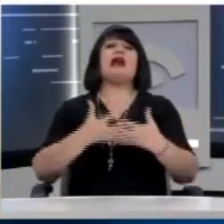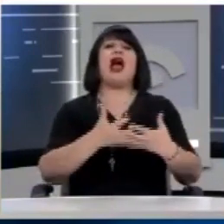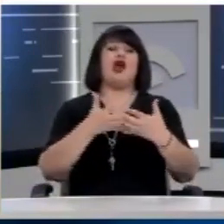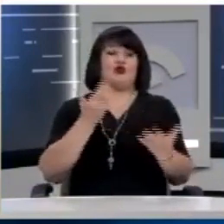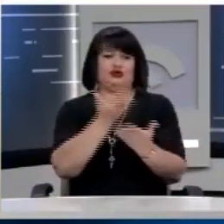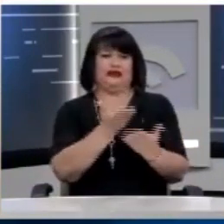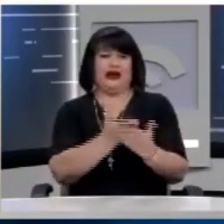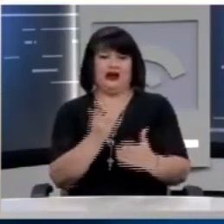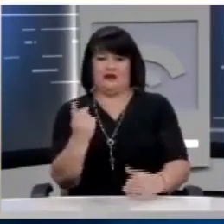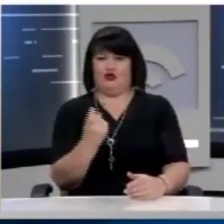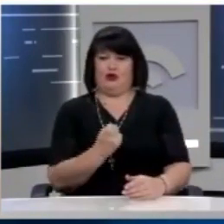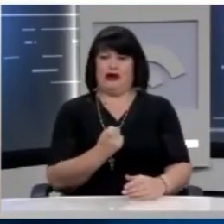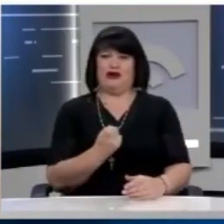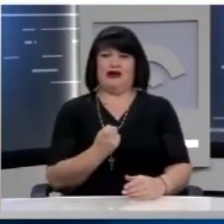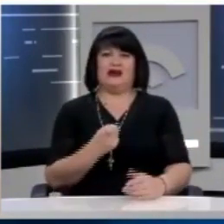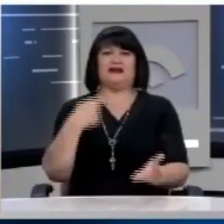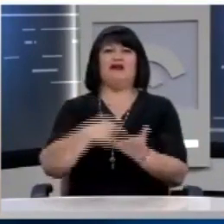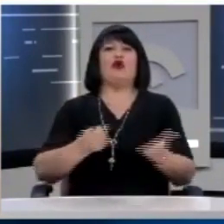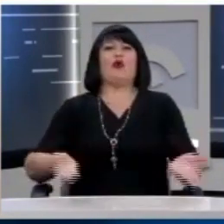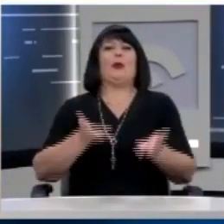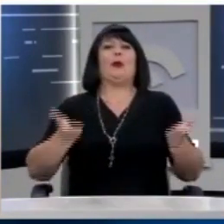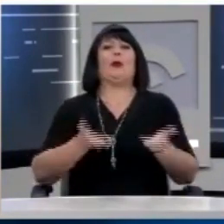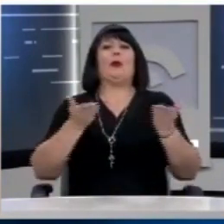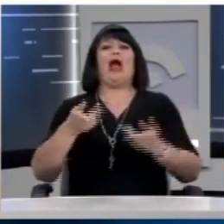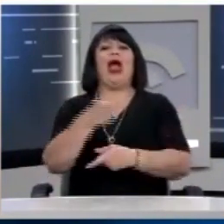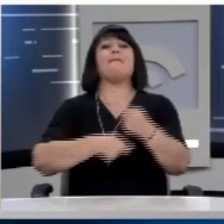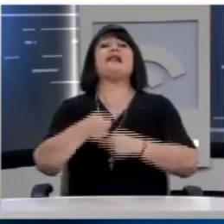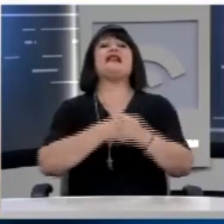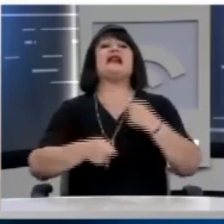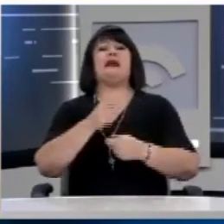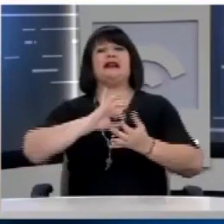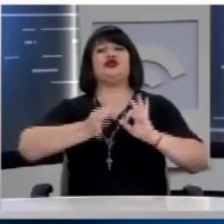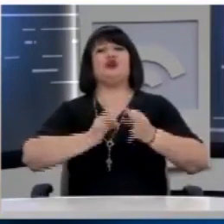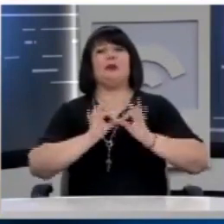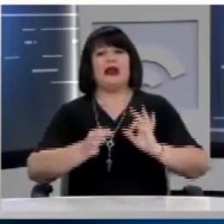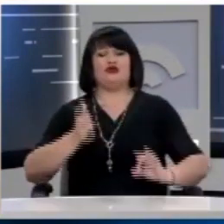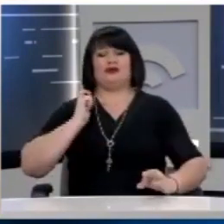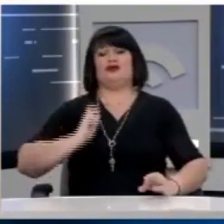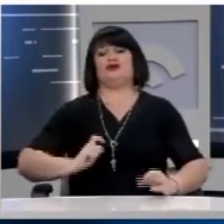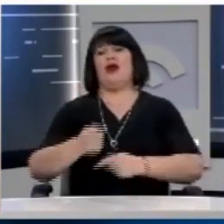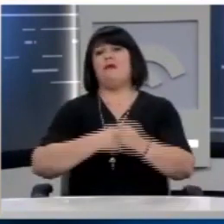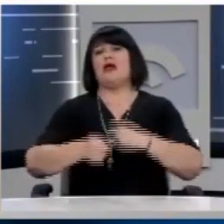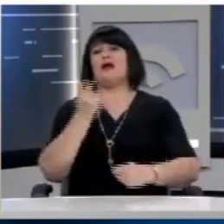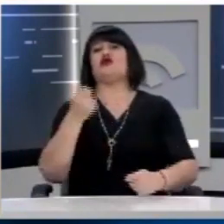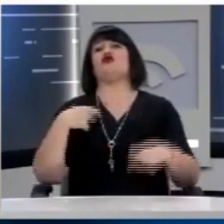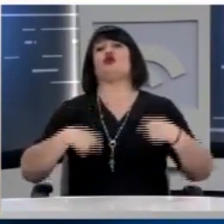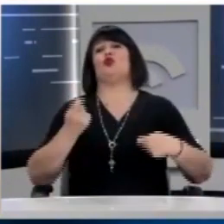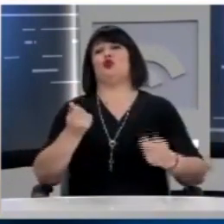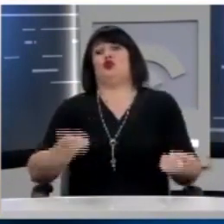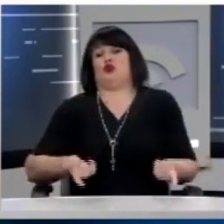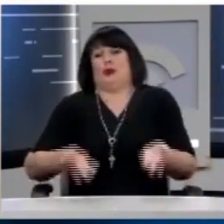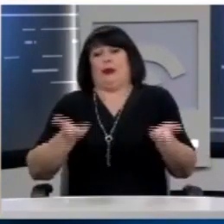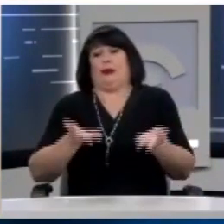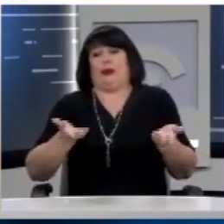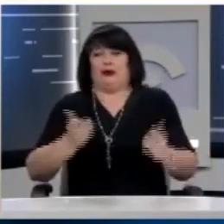νέες προκλητικές και σκανδαλώδεις φοροελαφρύνσεις για τους επιχειρηματικούς ομίλους. Και εδώ πρόκειται επί